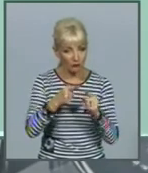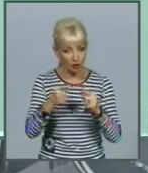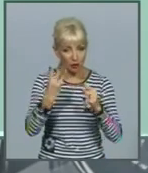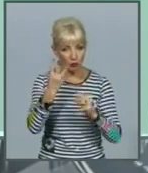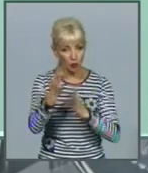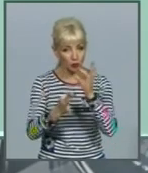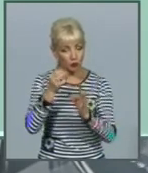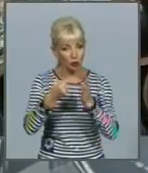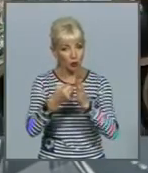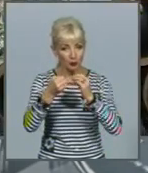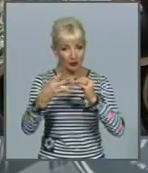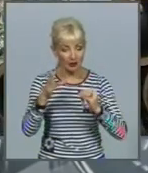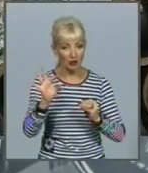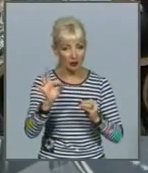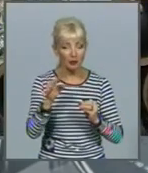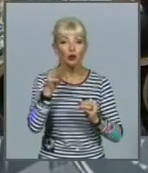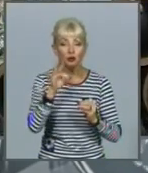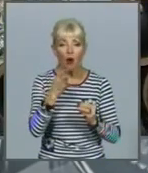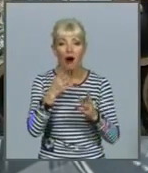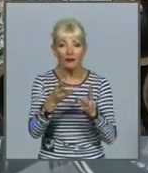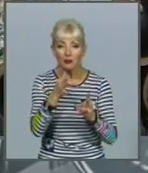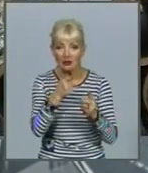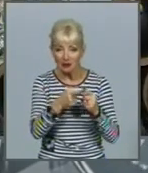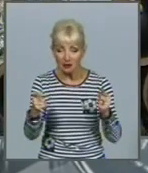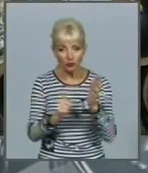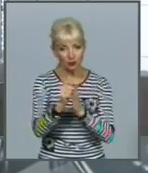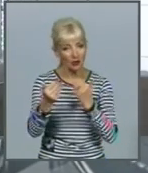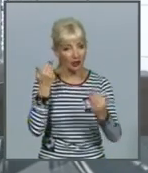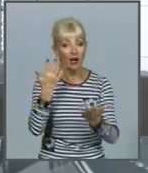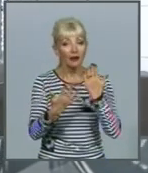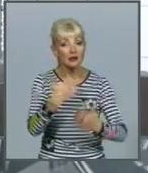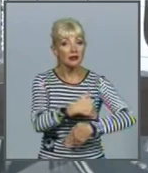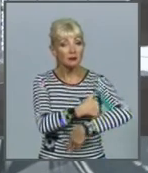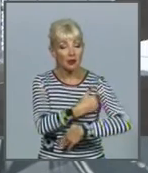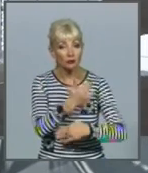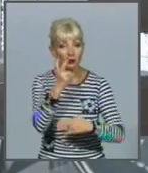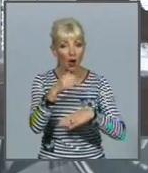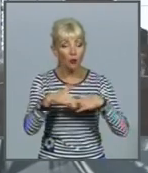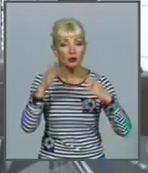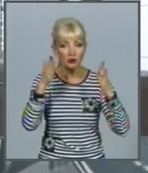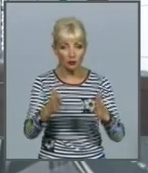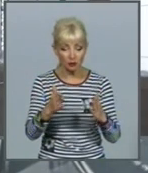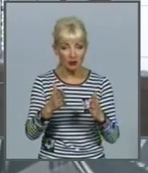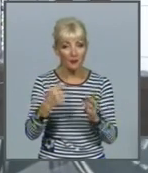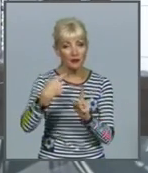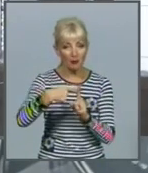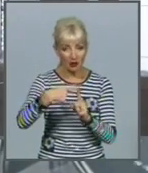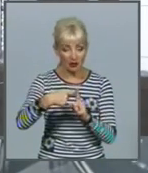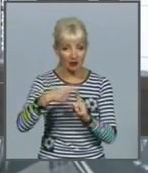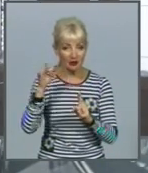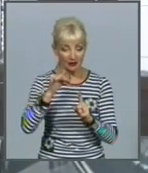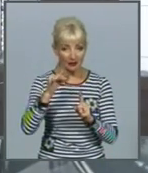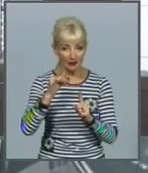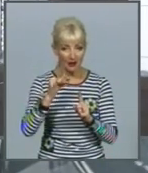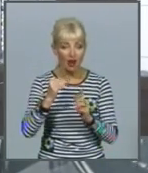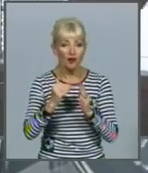сезон починається раніше. Якщо температура на вулиці буде положительна і выше нормативных